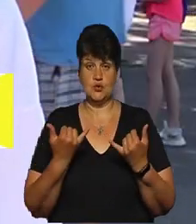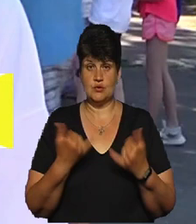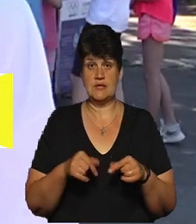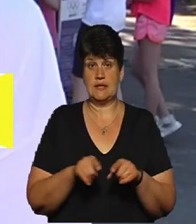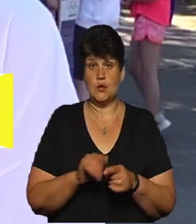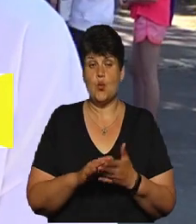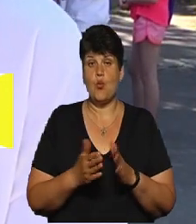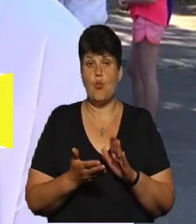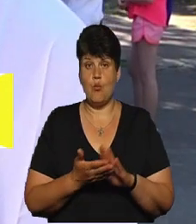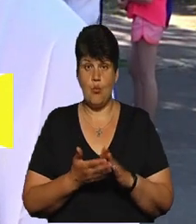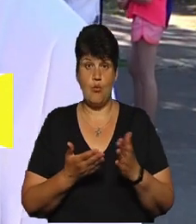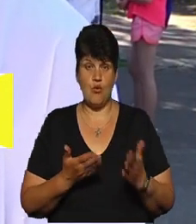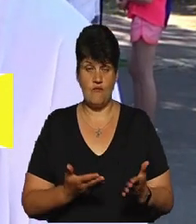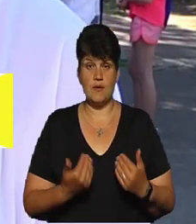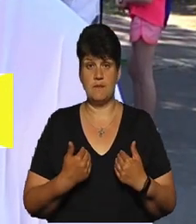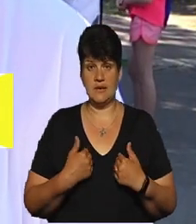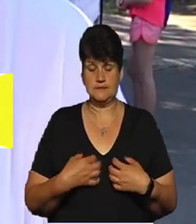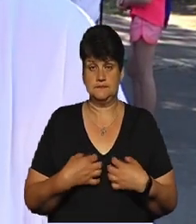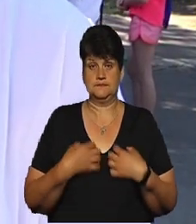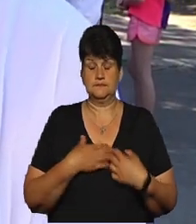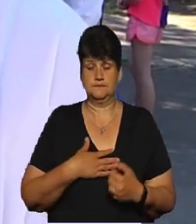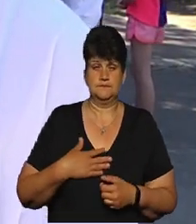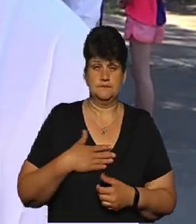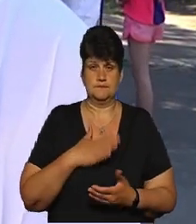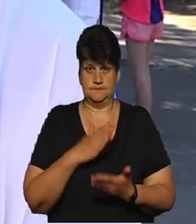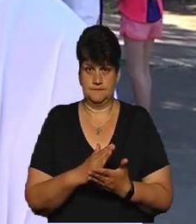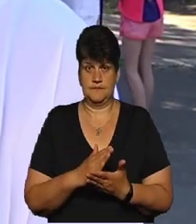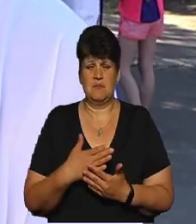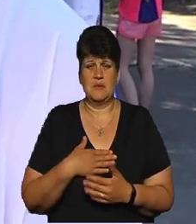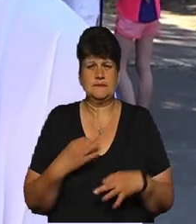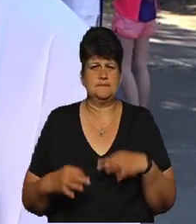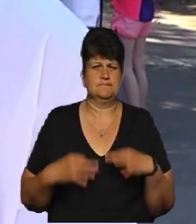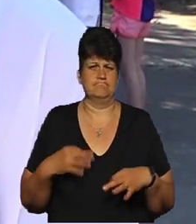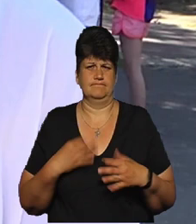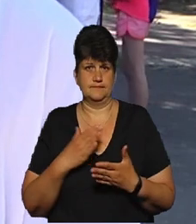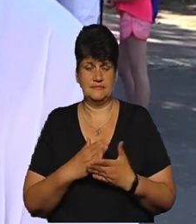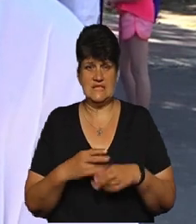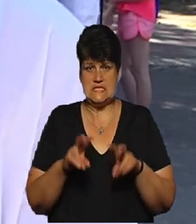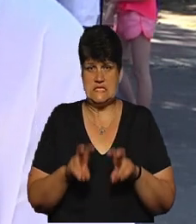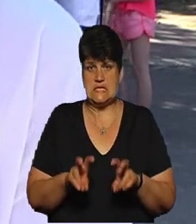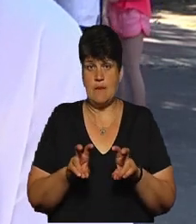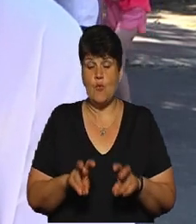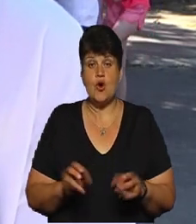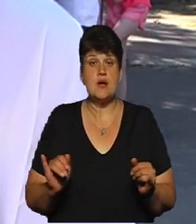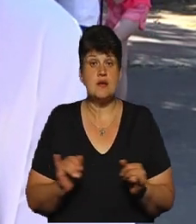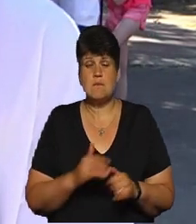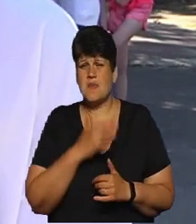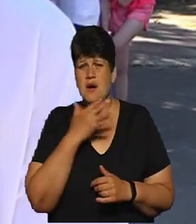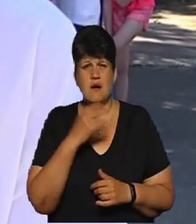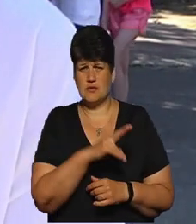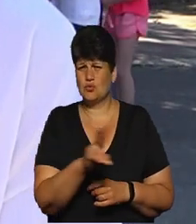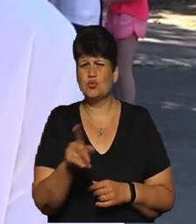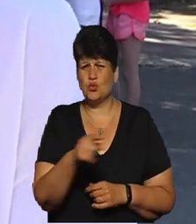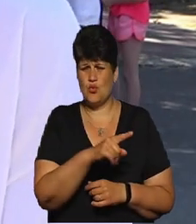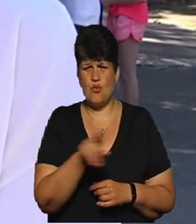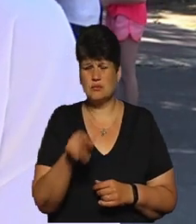сьогодення, що ми стресуємо, ми переживаємо, ми нервуємося, ми сидимо, і багато хто з нас просто не